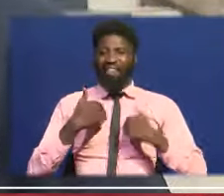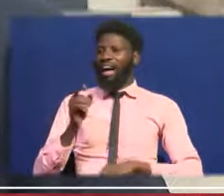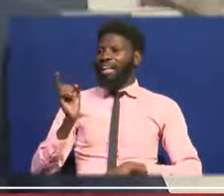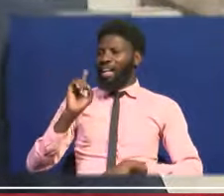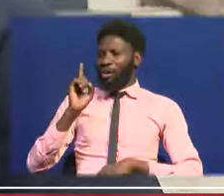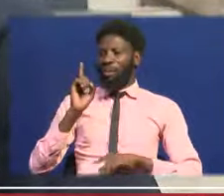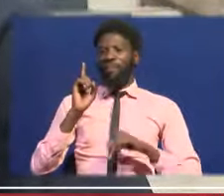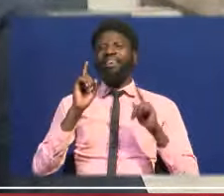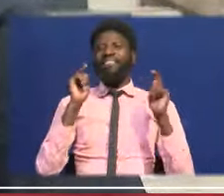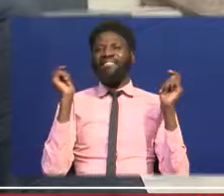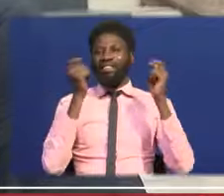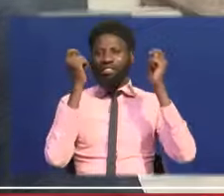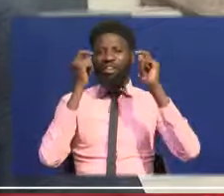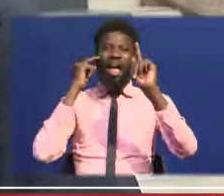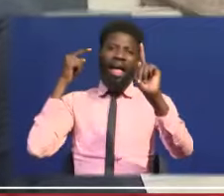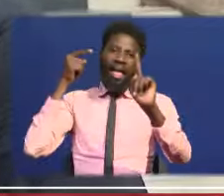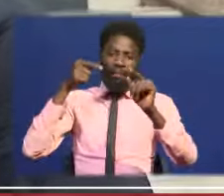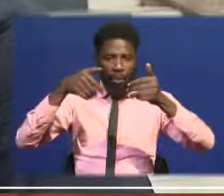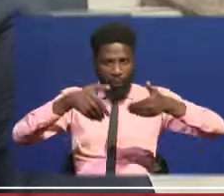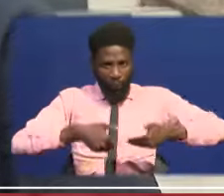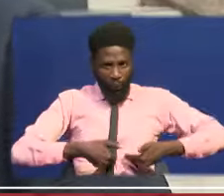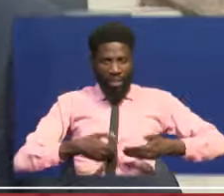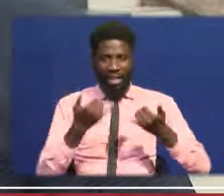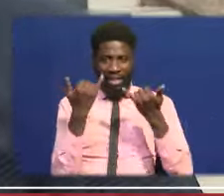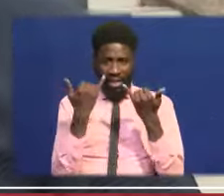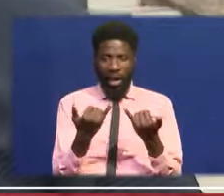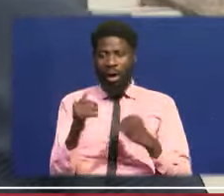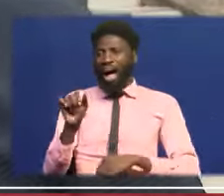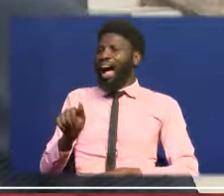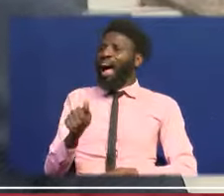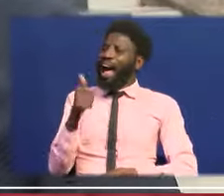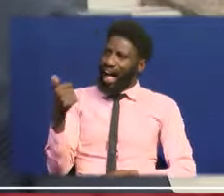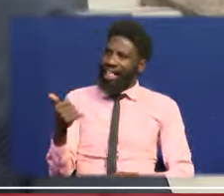youth, and we had to create another event now that targets